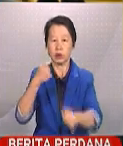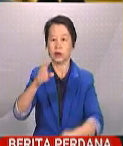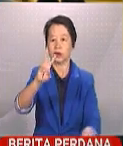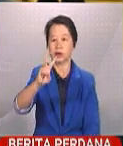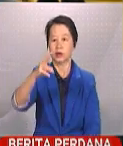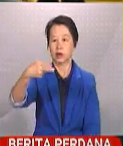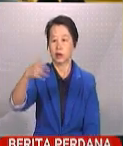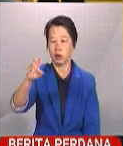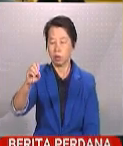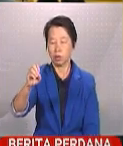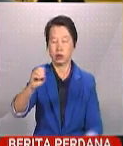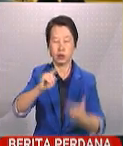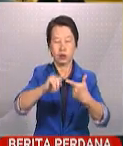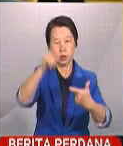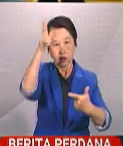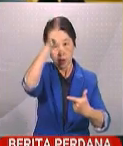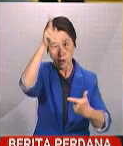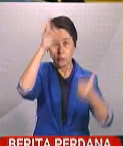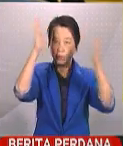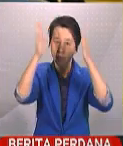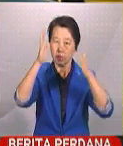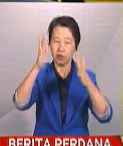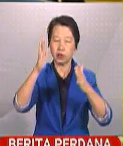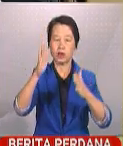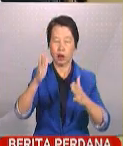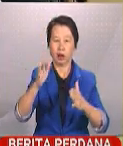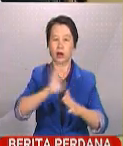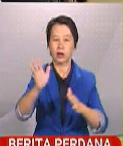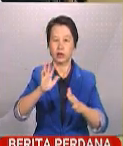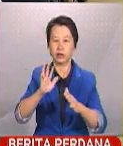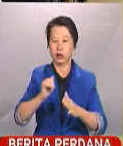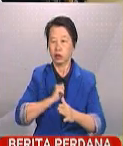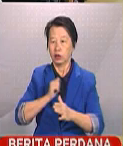of Malaysia, and not spread false rumors.